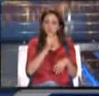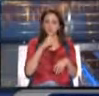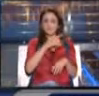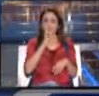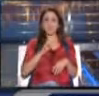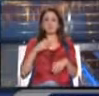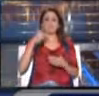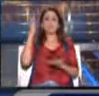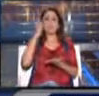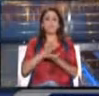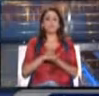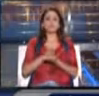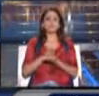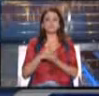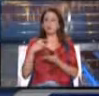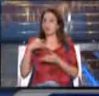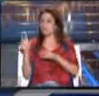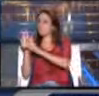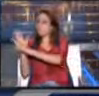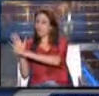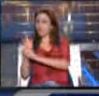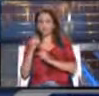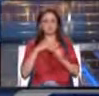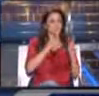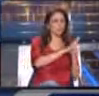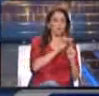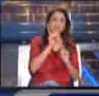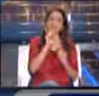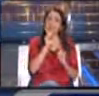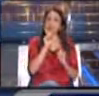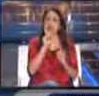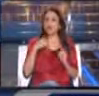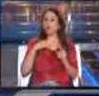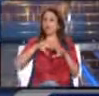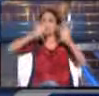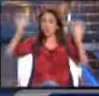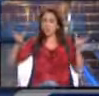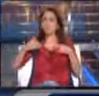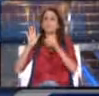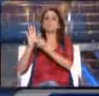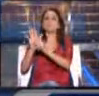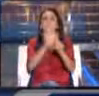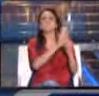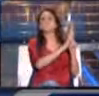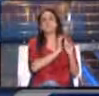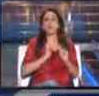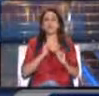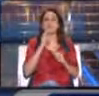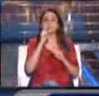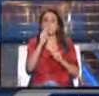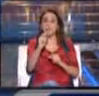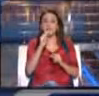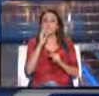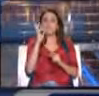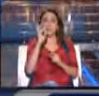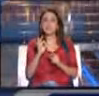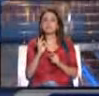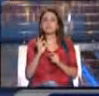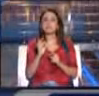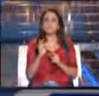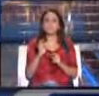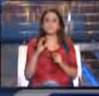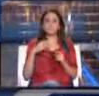حيادي لا تنحاز الى ذلك او ذاك، وانك انت في الاول وفي الاخر عليك انك انت تدير الحوار بحياديه حتى لو كان لك راي يعني